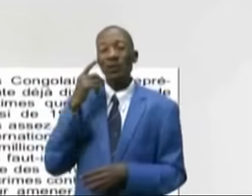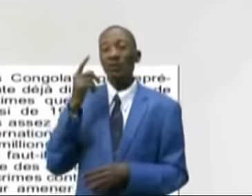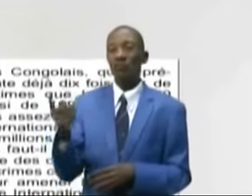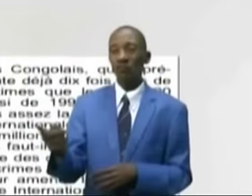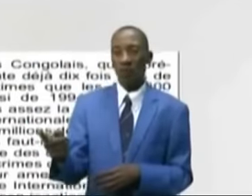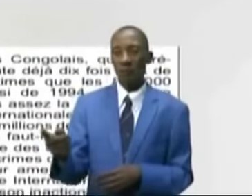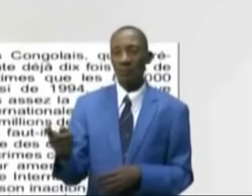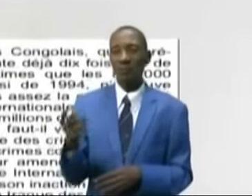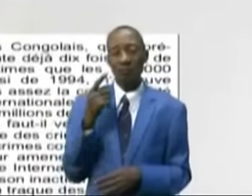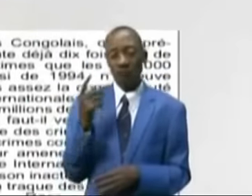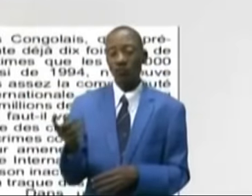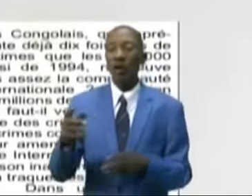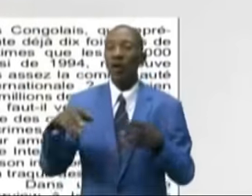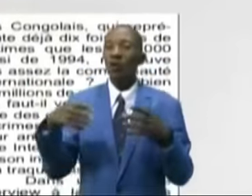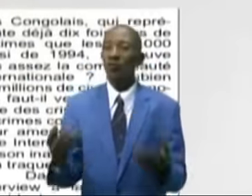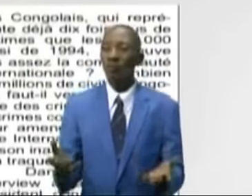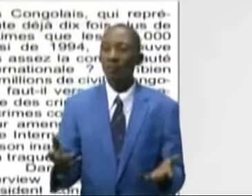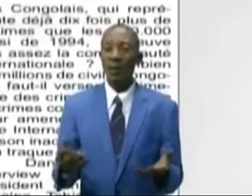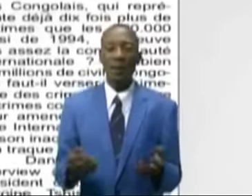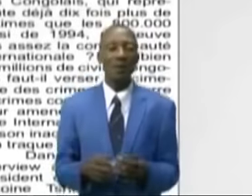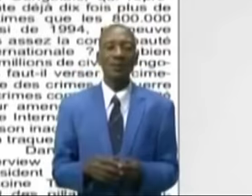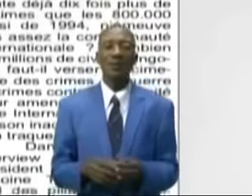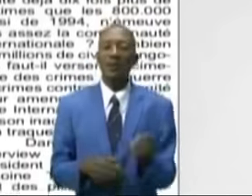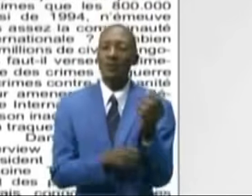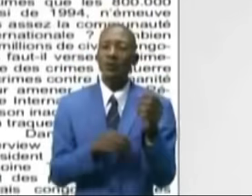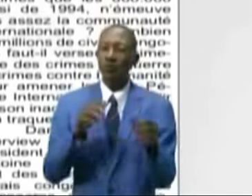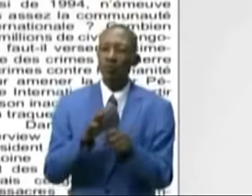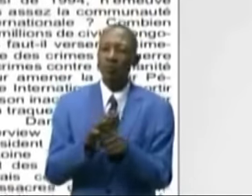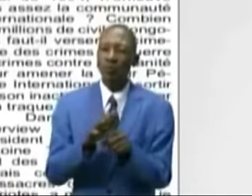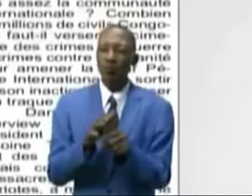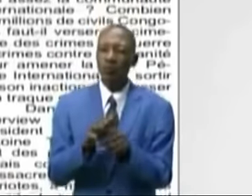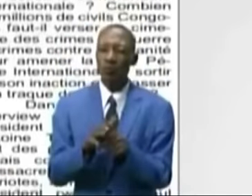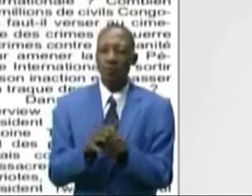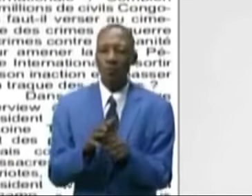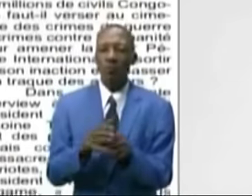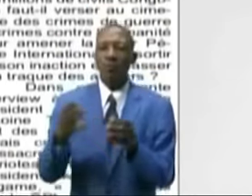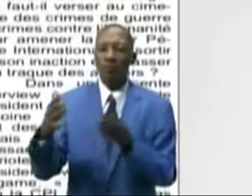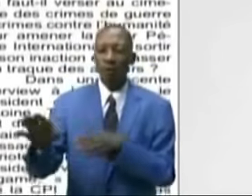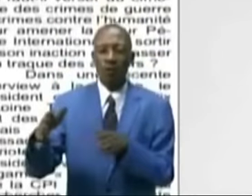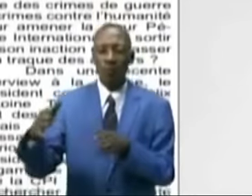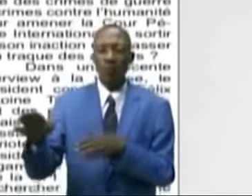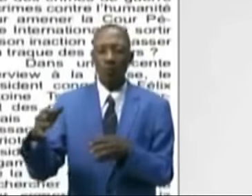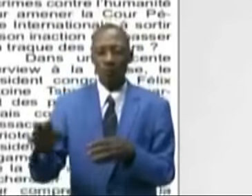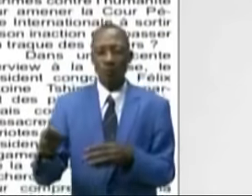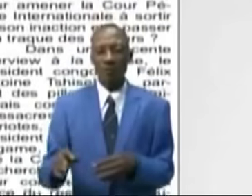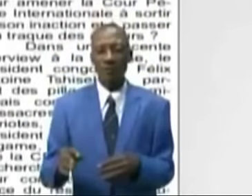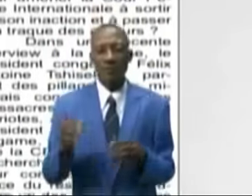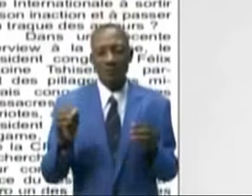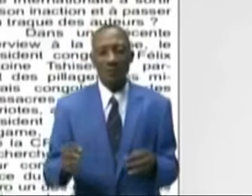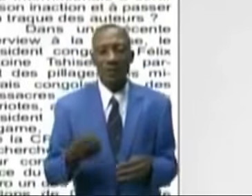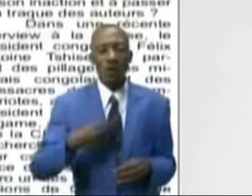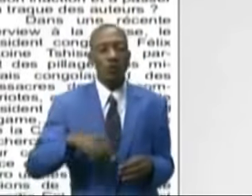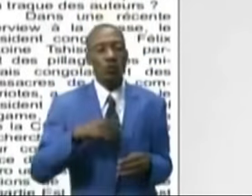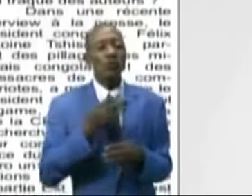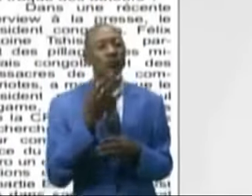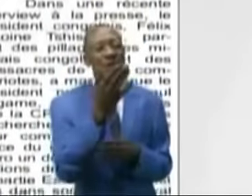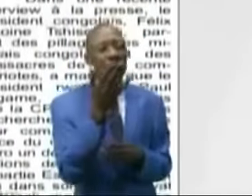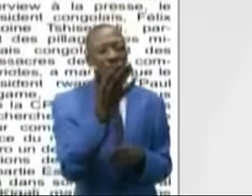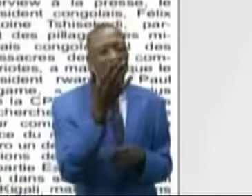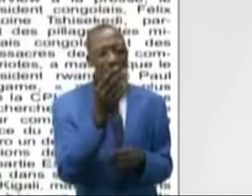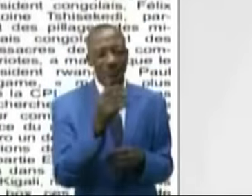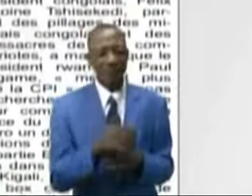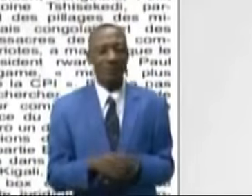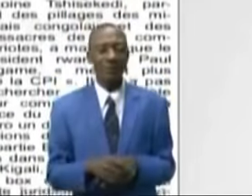d'indignation convergent vers la même requête, l'interpellation de la CPI. Il est instamment demandé au procureur près